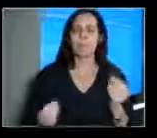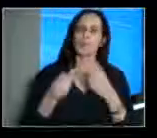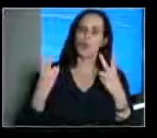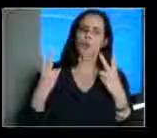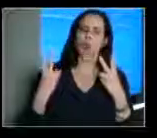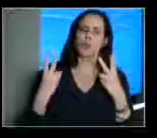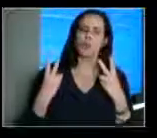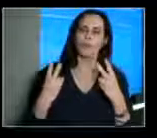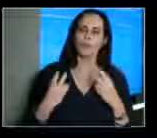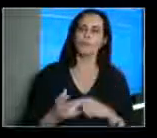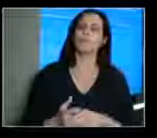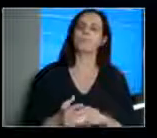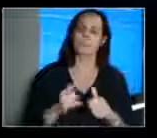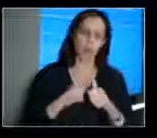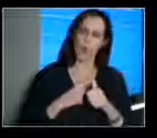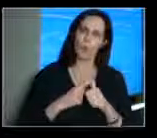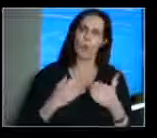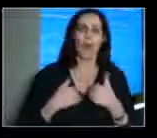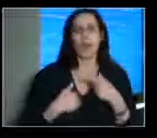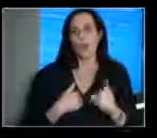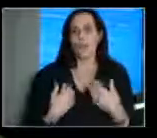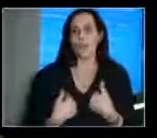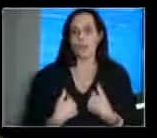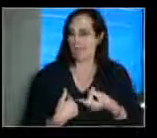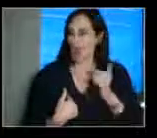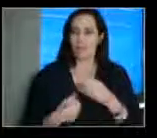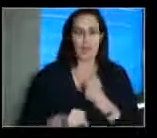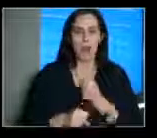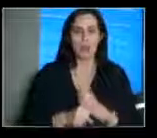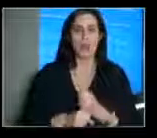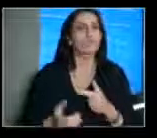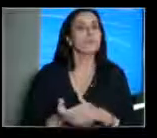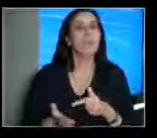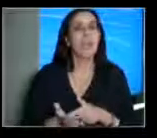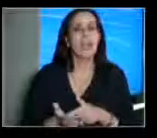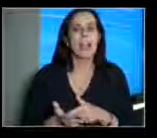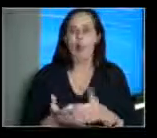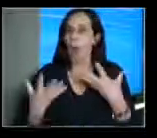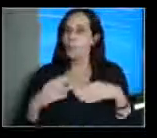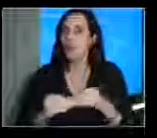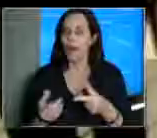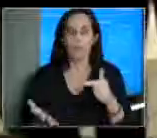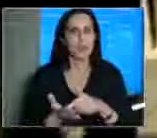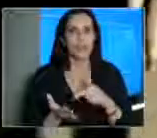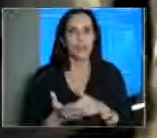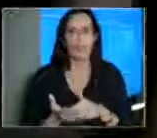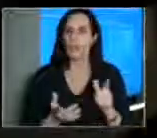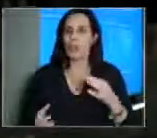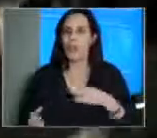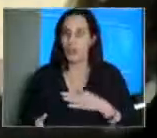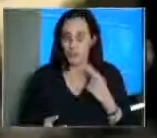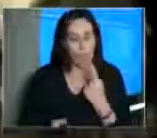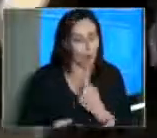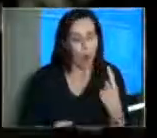מרכזית בשלושה מעגלים. קודם כל, אנחנו חייבים לעשות את זה כלפי המשפחות, כלפי הנפגעים, כלפי